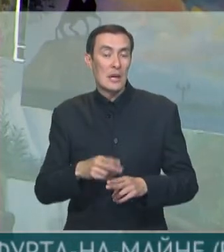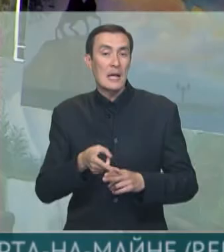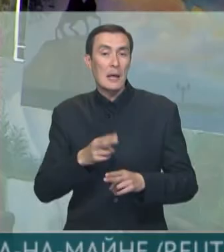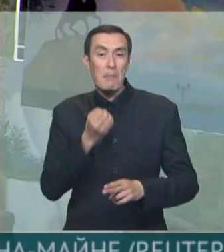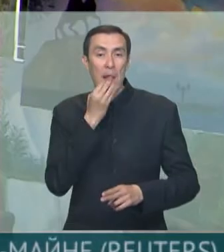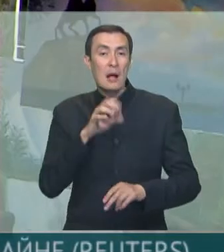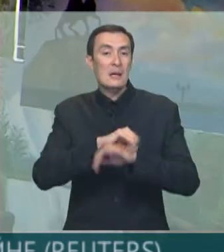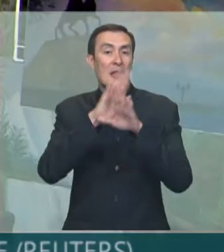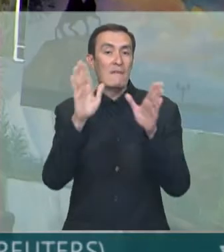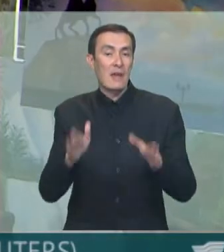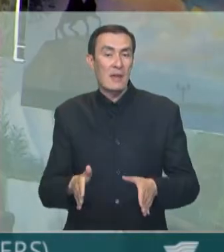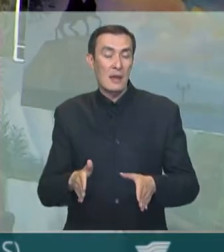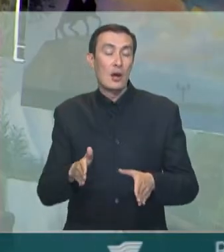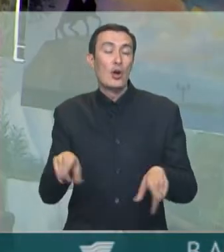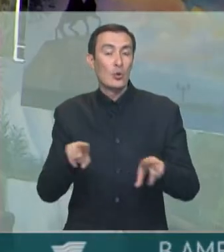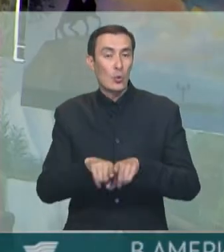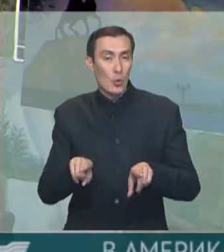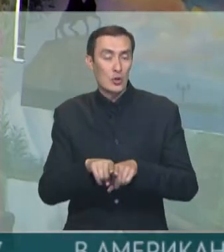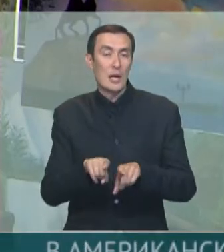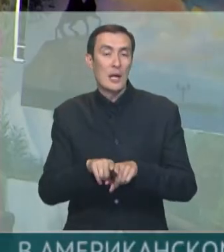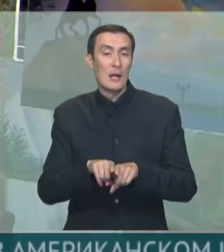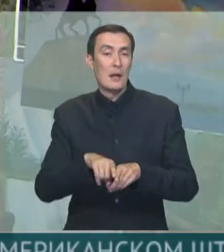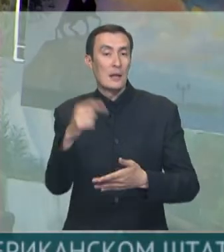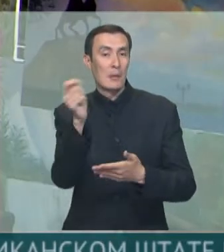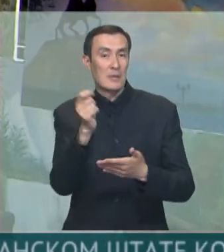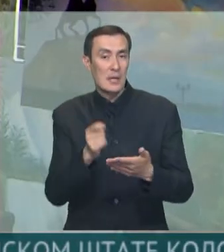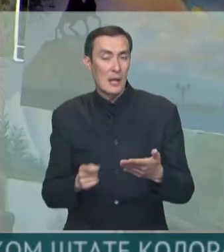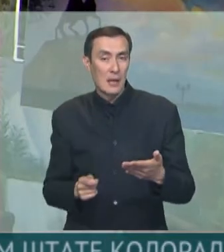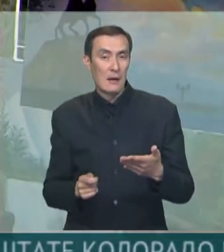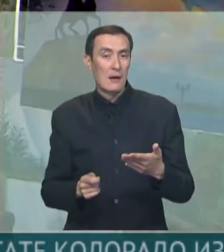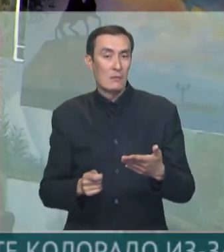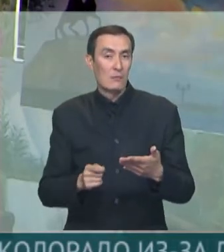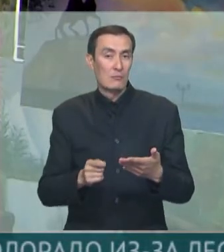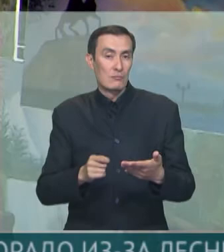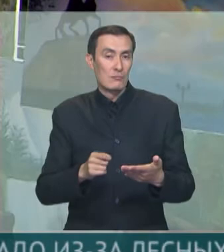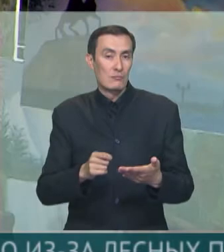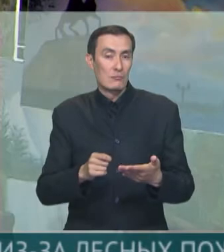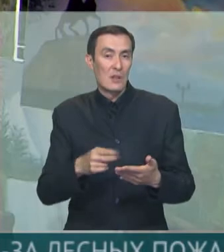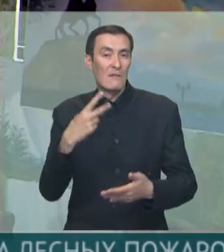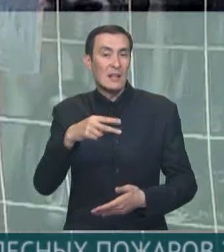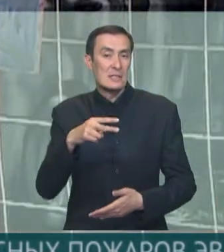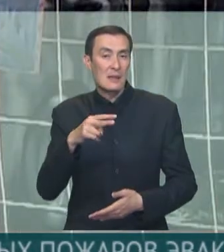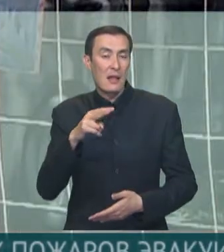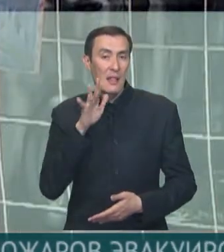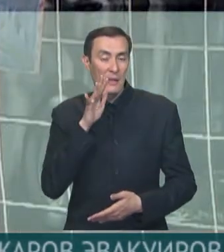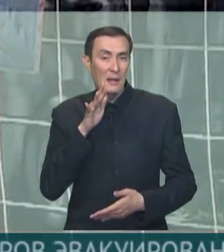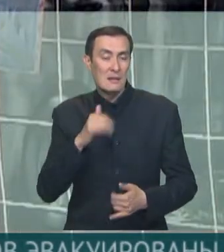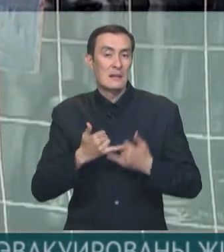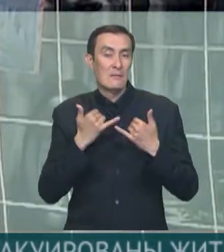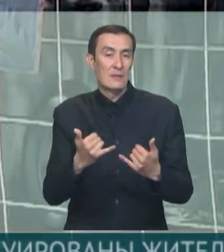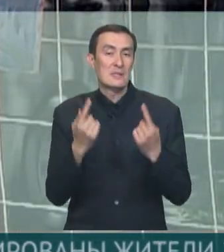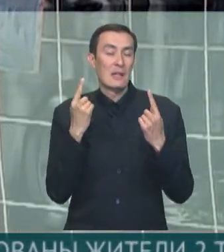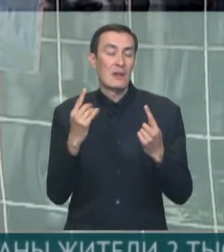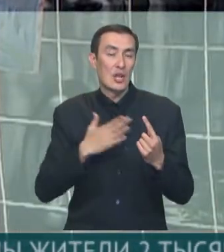«Благословение» называется, тоже написала. Вот вы знаете, 20 лет становлению